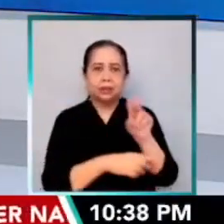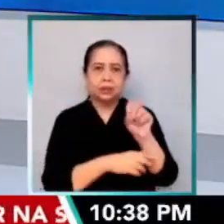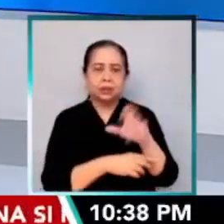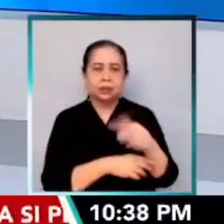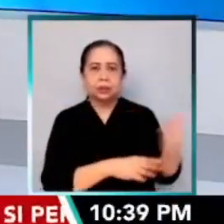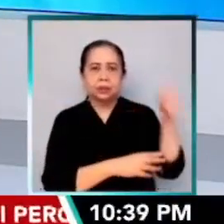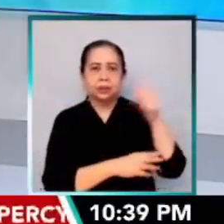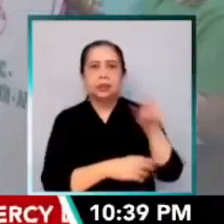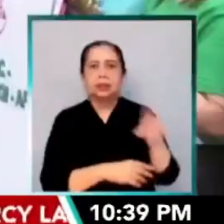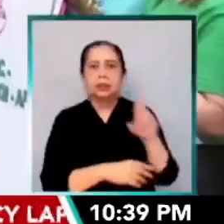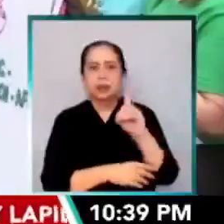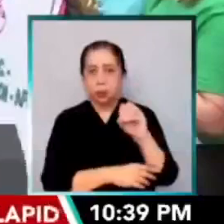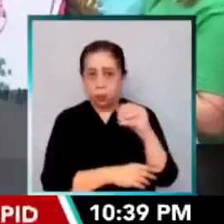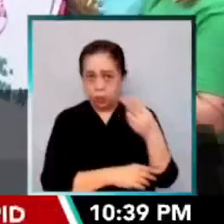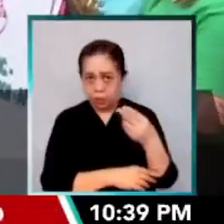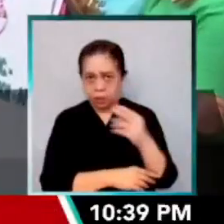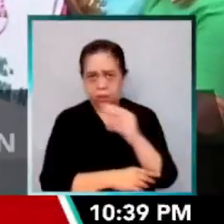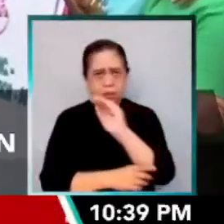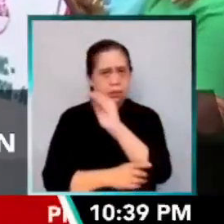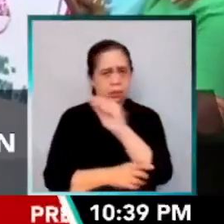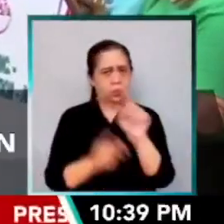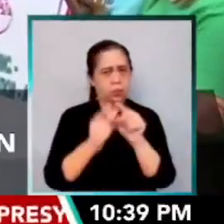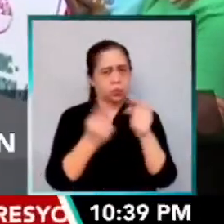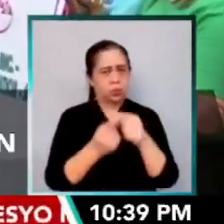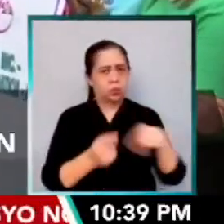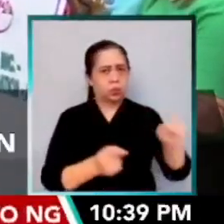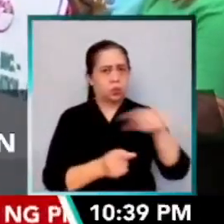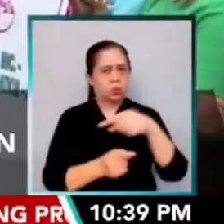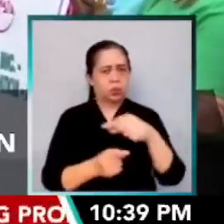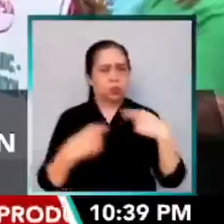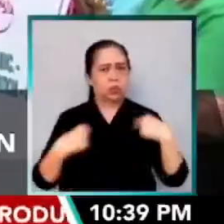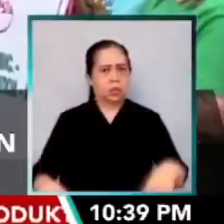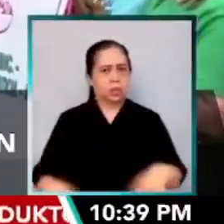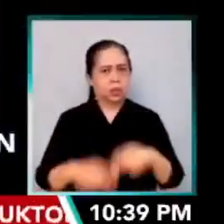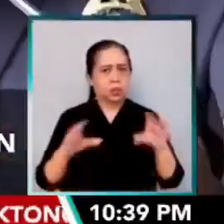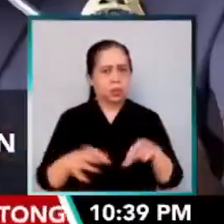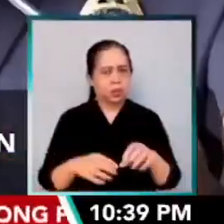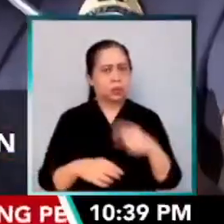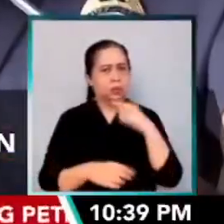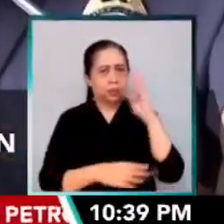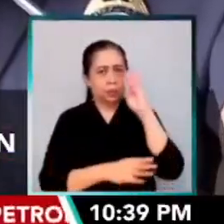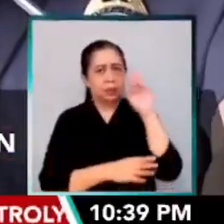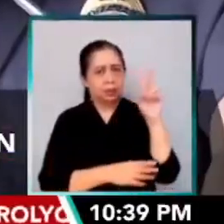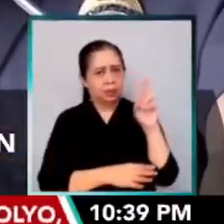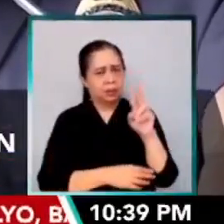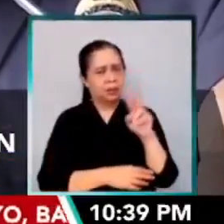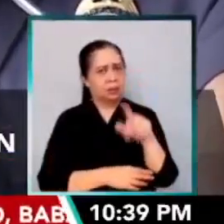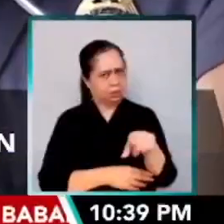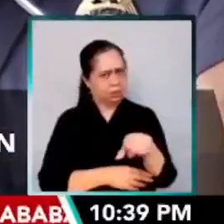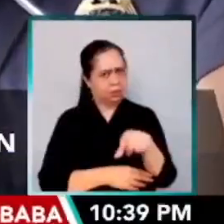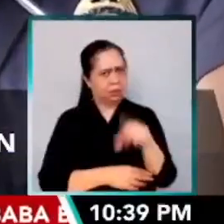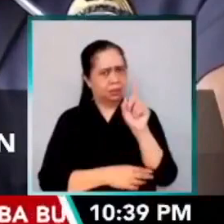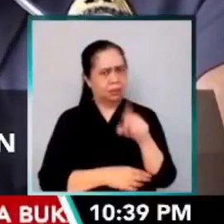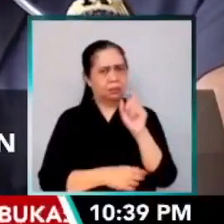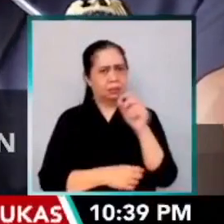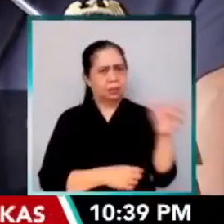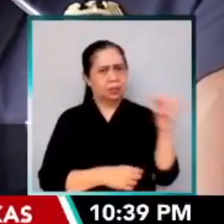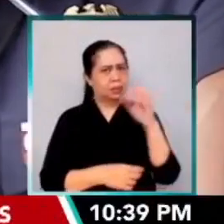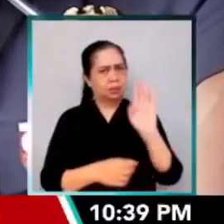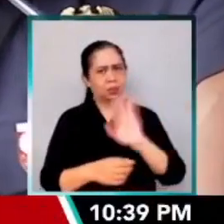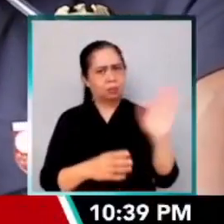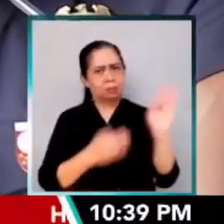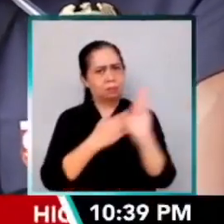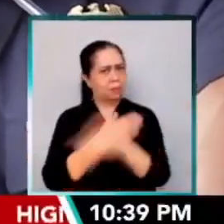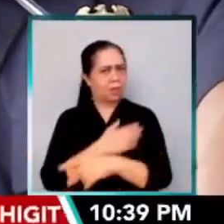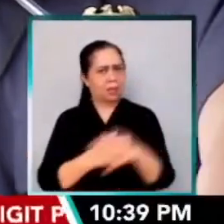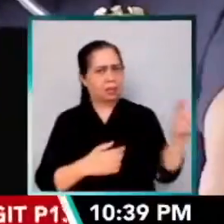of Health. Panawagan ng Alliance of Health Workers kay Pangulong Bongbong Marcos, bawiin ang pagkakatalaga kay Cascullan.